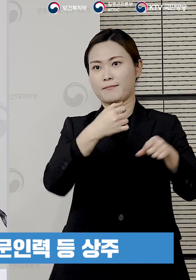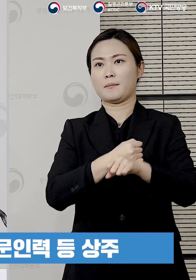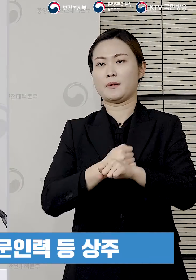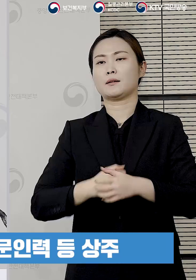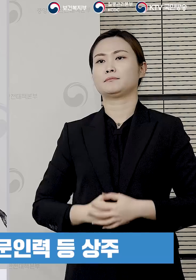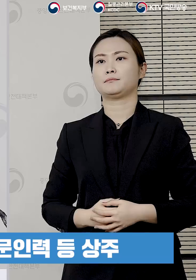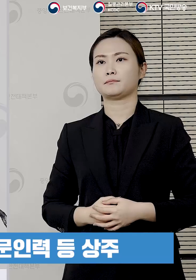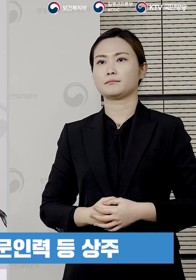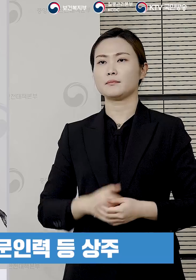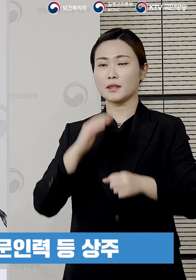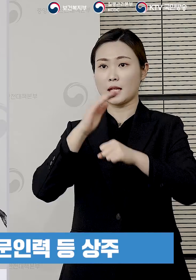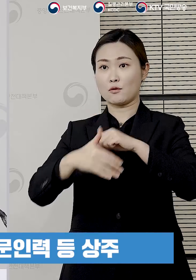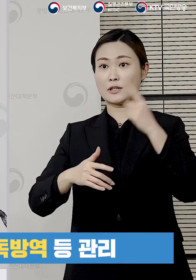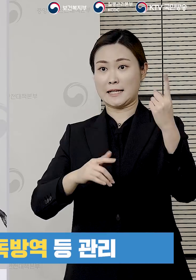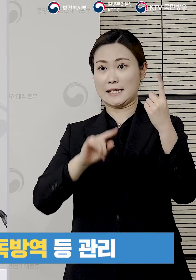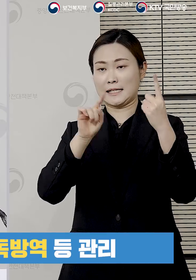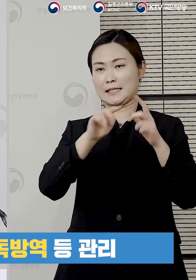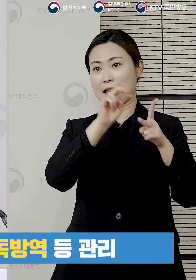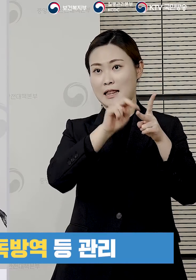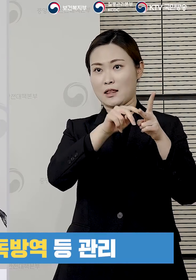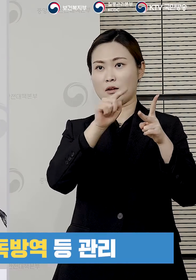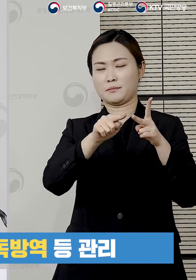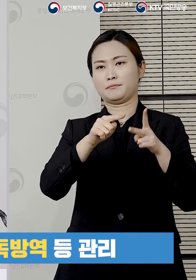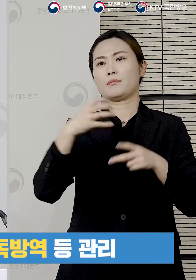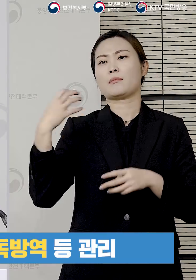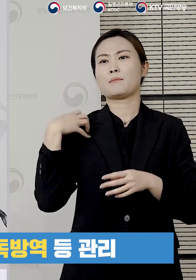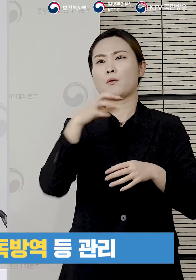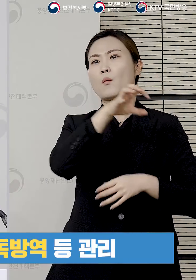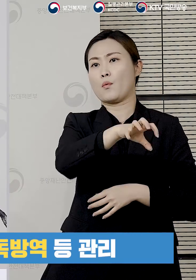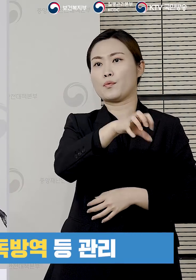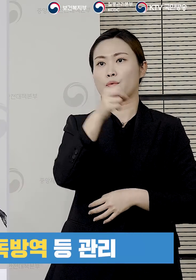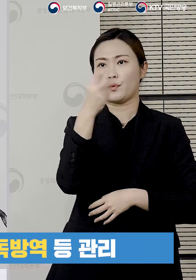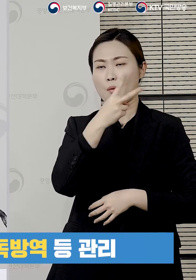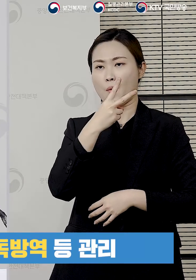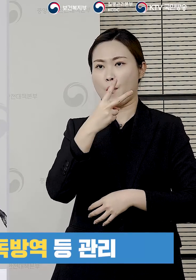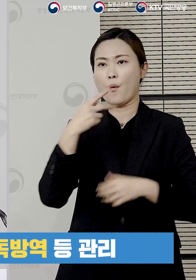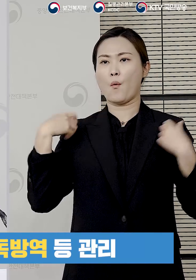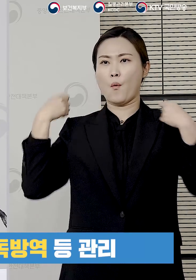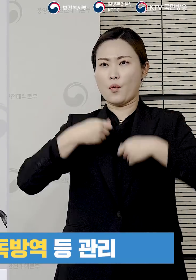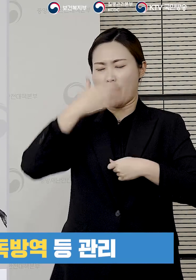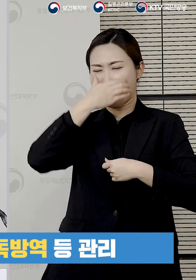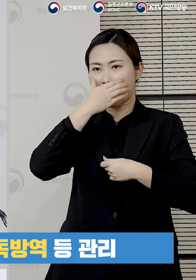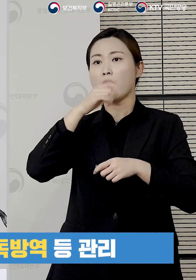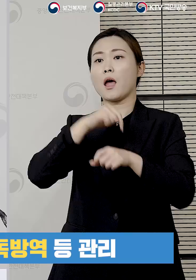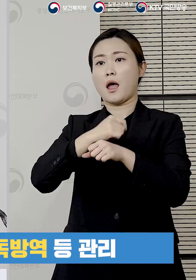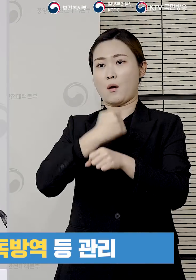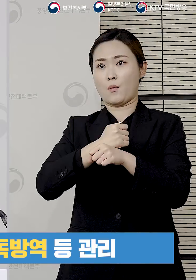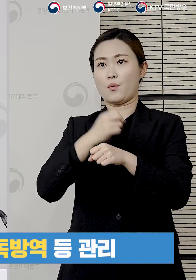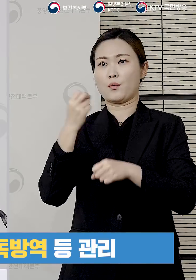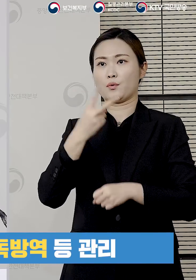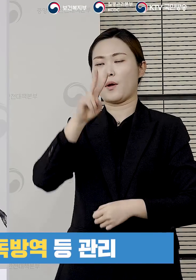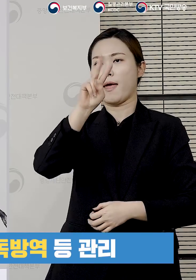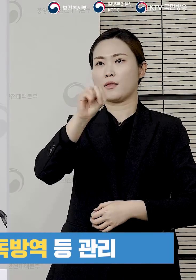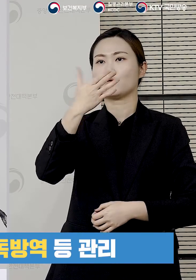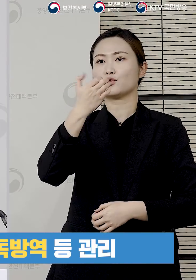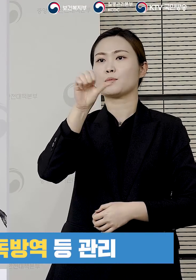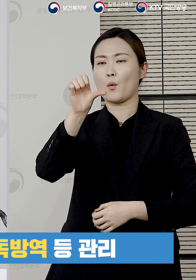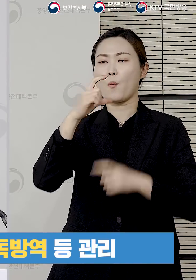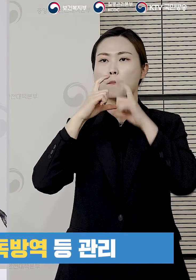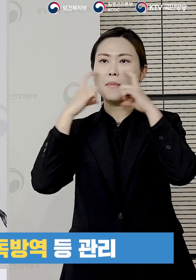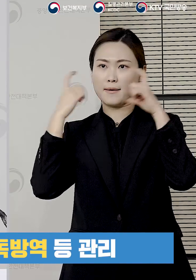인력이 배치됩니다. 대구 1 생활치료센터에는 의무실이 설치되고 레벨 D 방호복